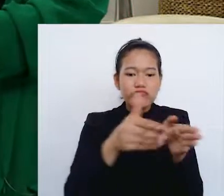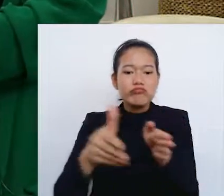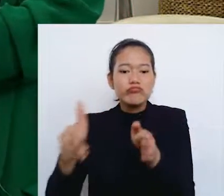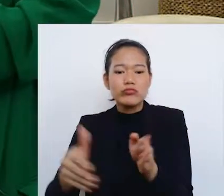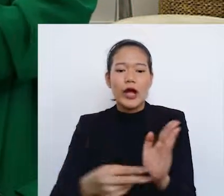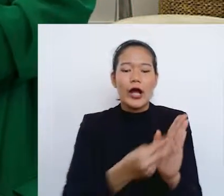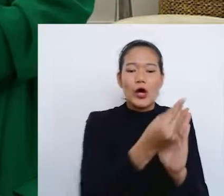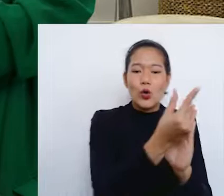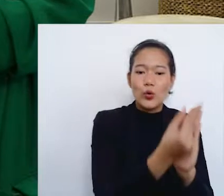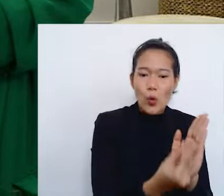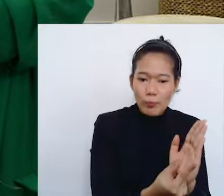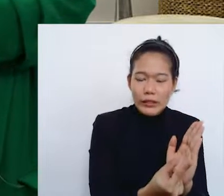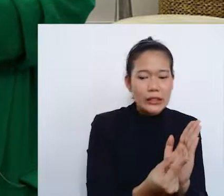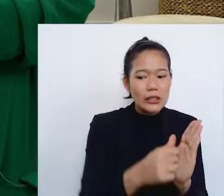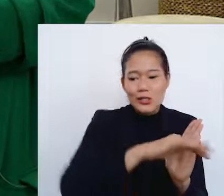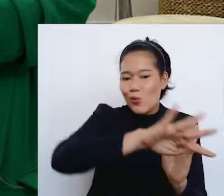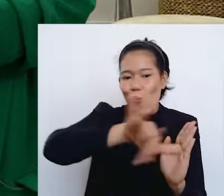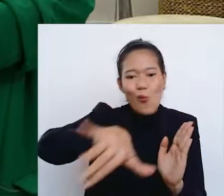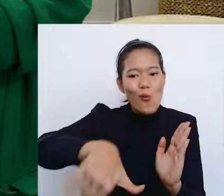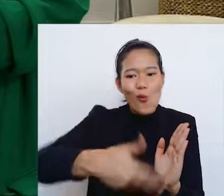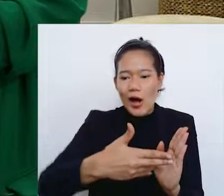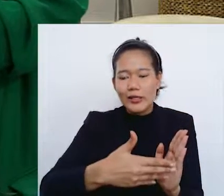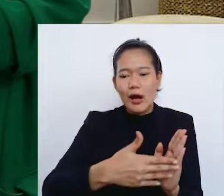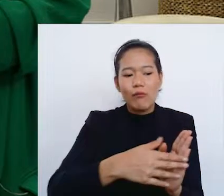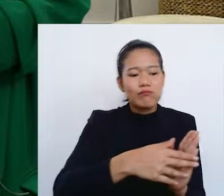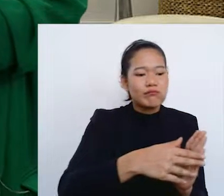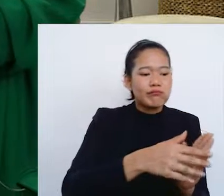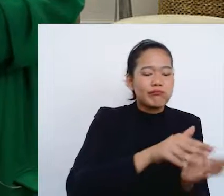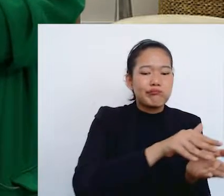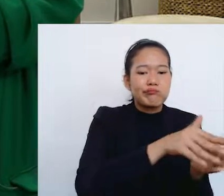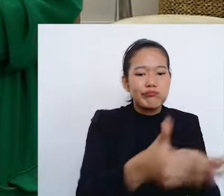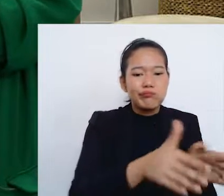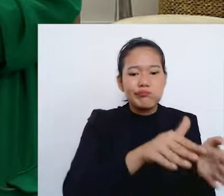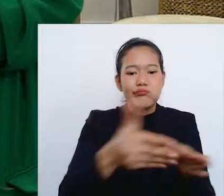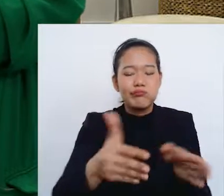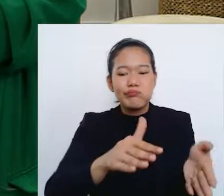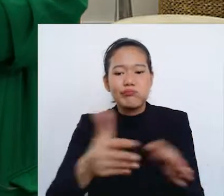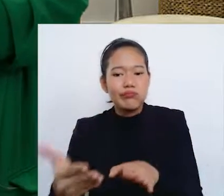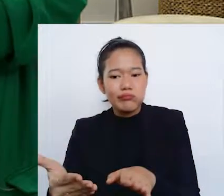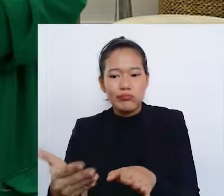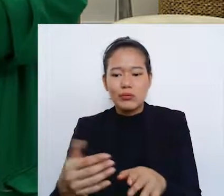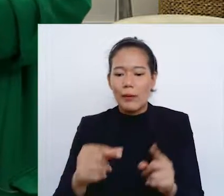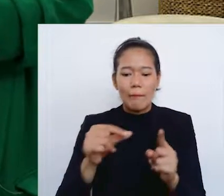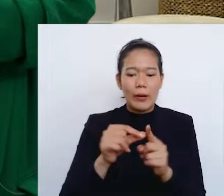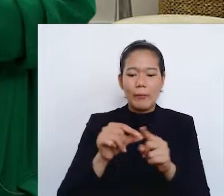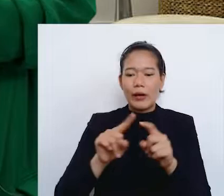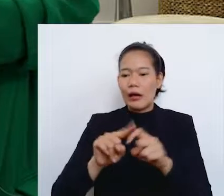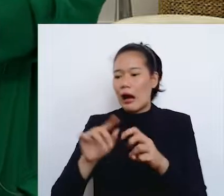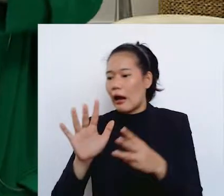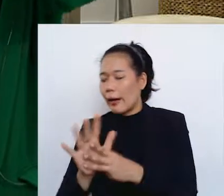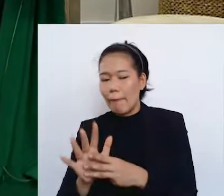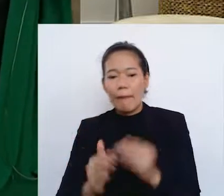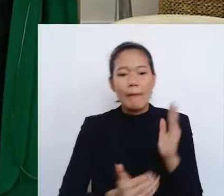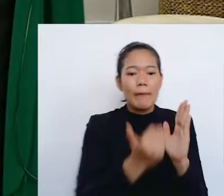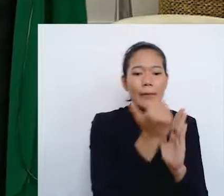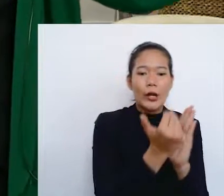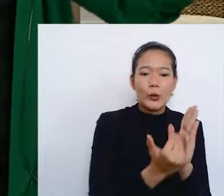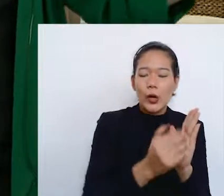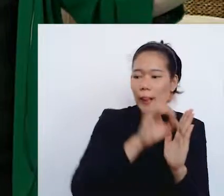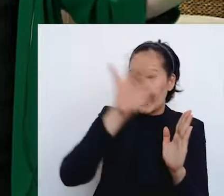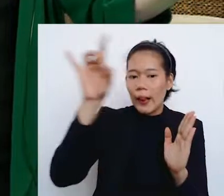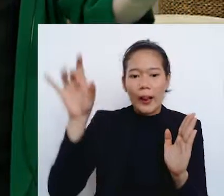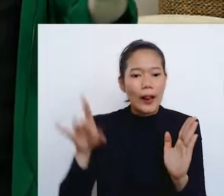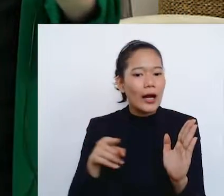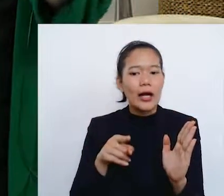terutama sektor perekonomian, semuanya mengalami kematian, saudaraku. PPKM dan juga kebijakan yang